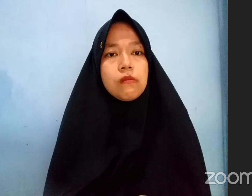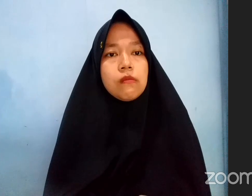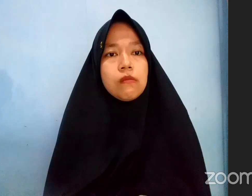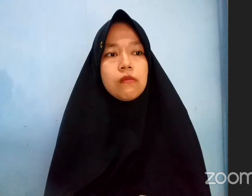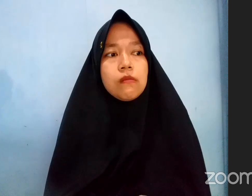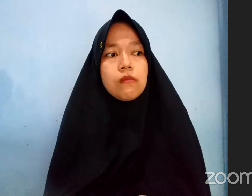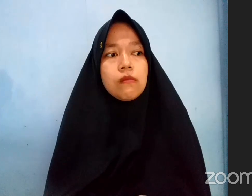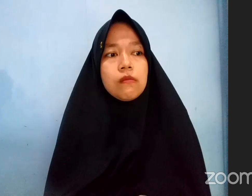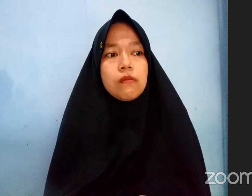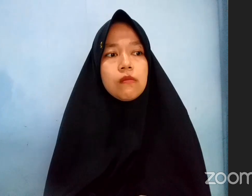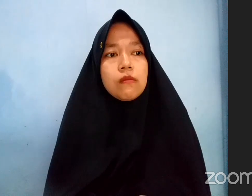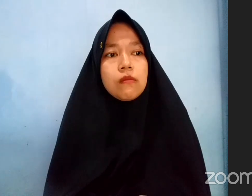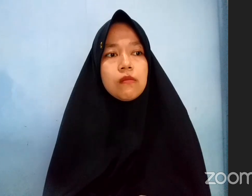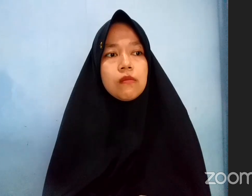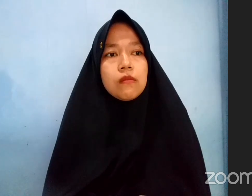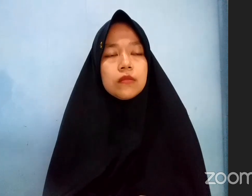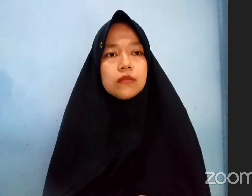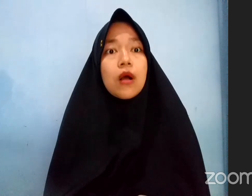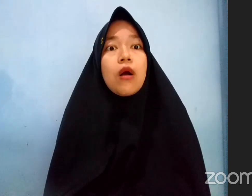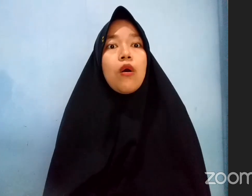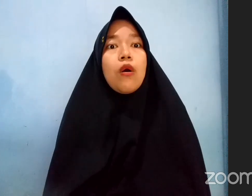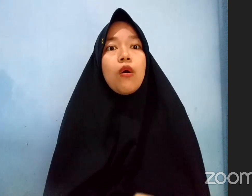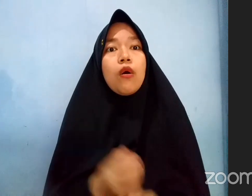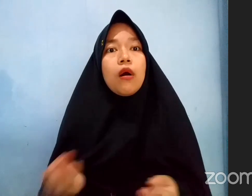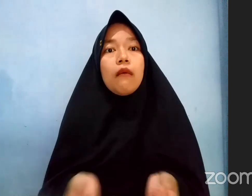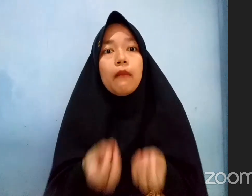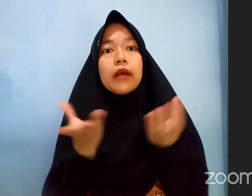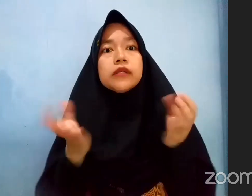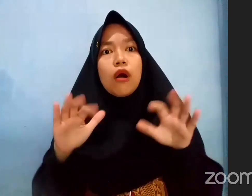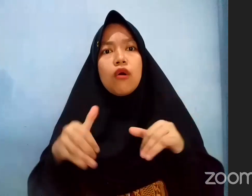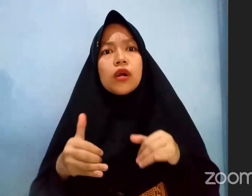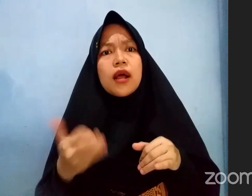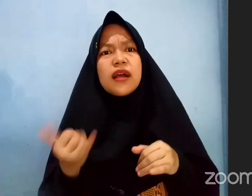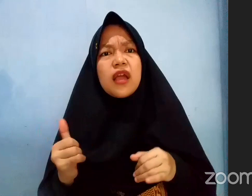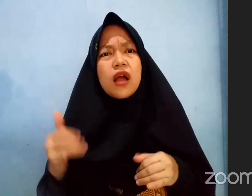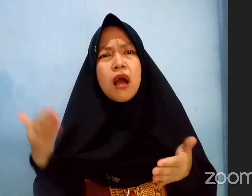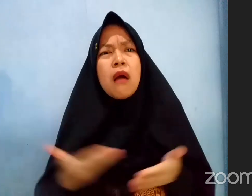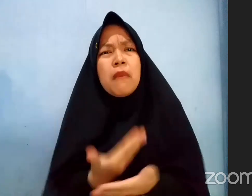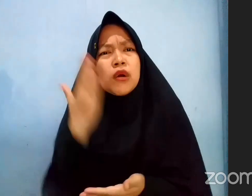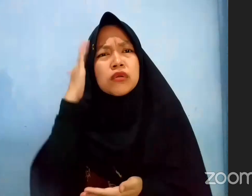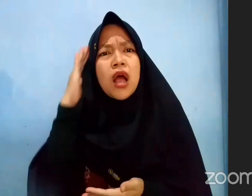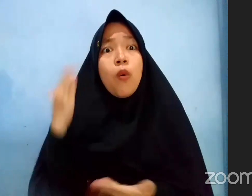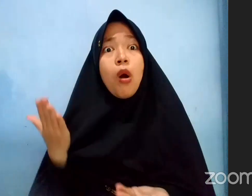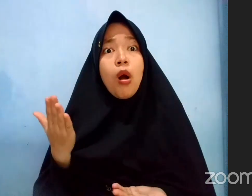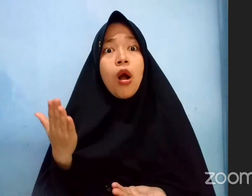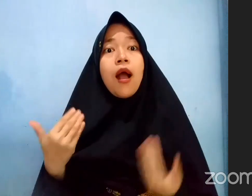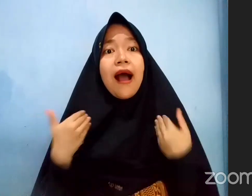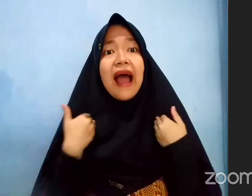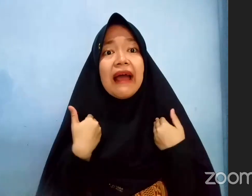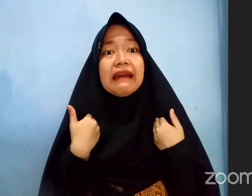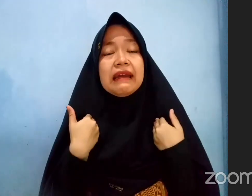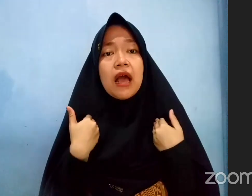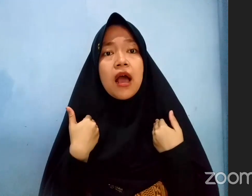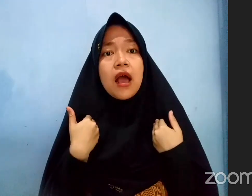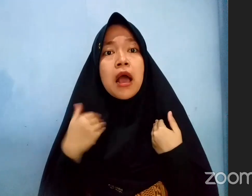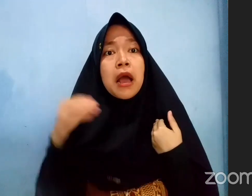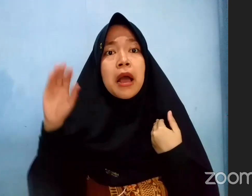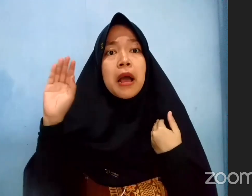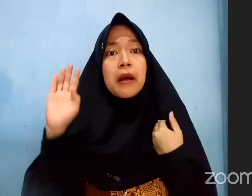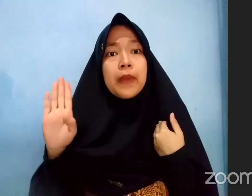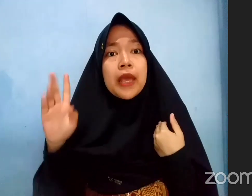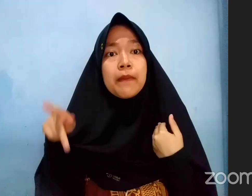Nah itu baru ternyata ada ya oh bagus-bagus banget ya gitu Nah makanya Nah itulah cara ini gitu untuk